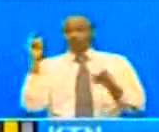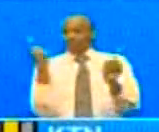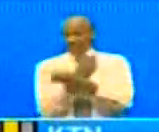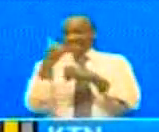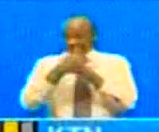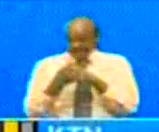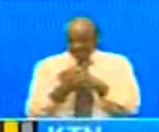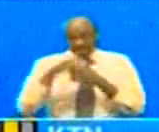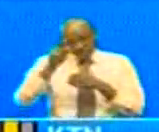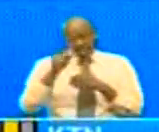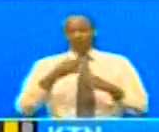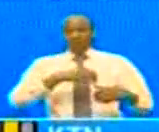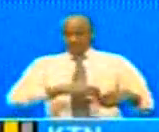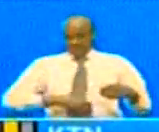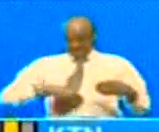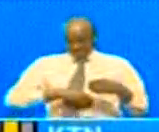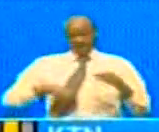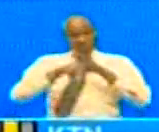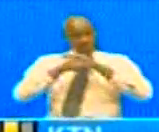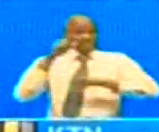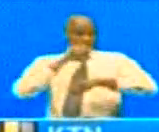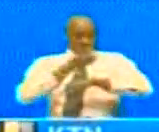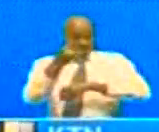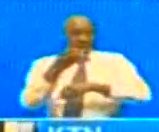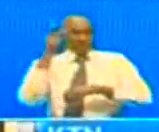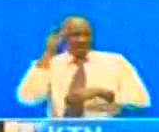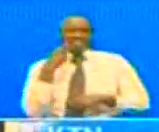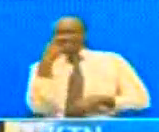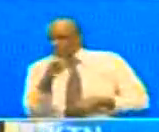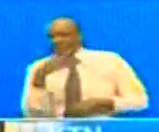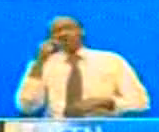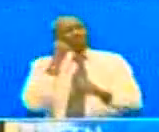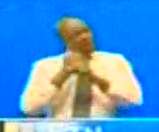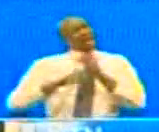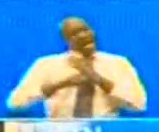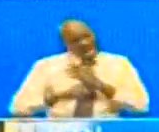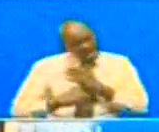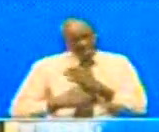land, a school at Malindi Central Primary, and his parents describe him as a hard-working man